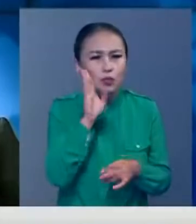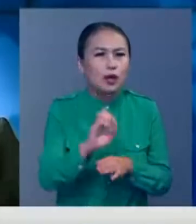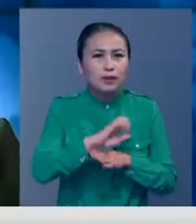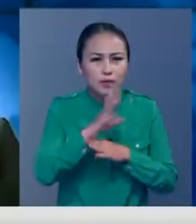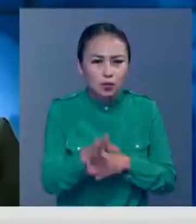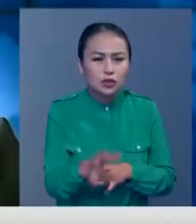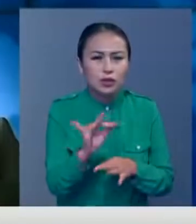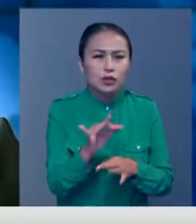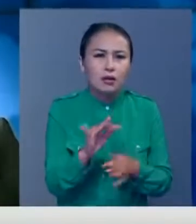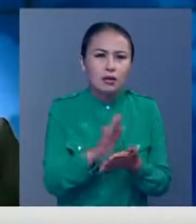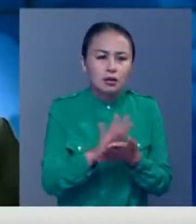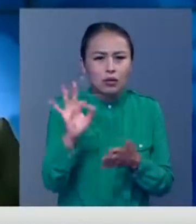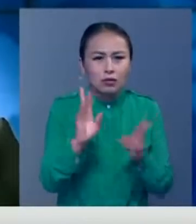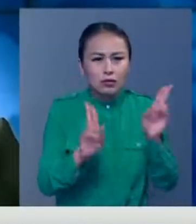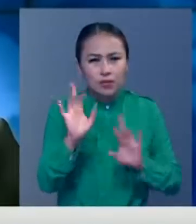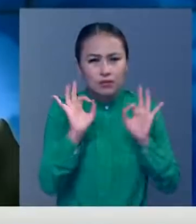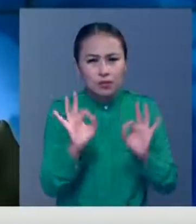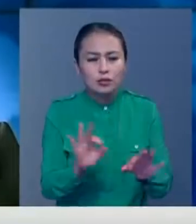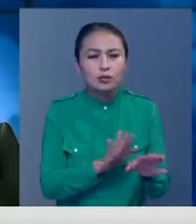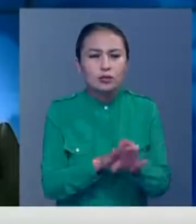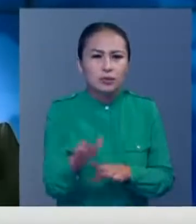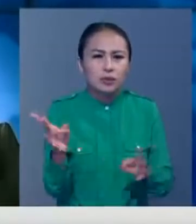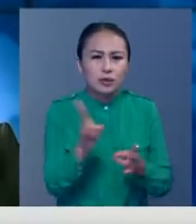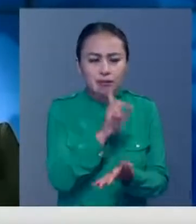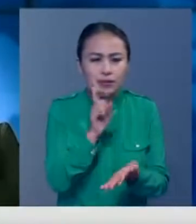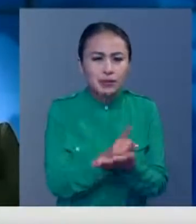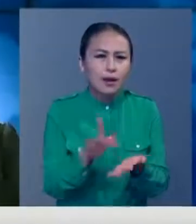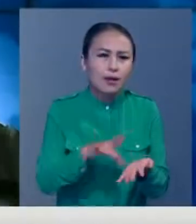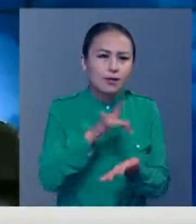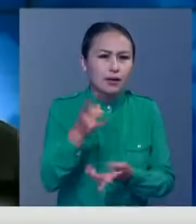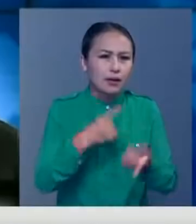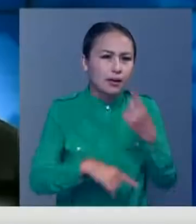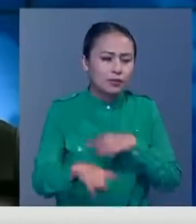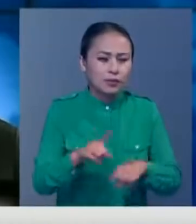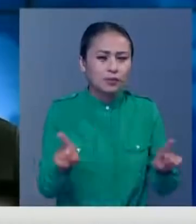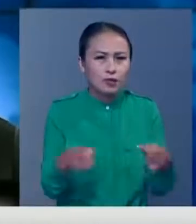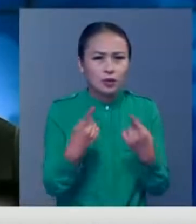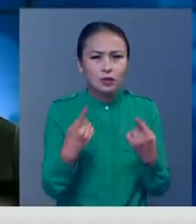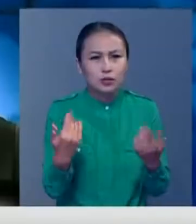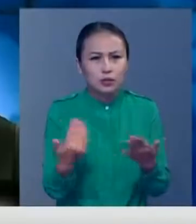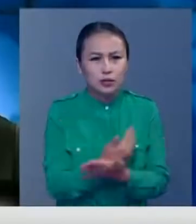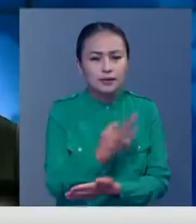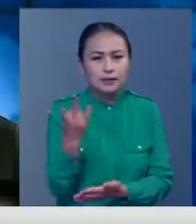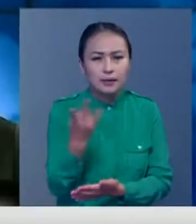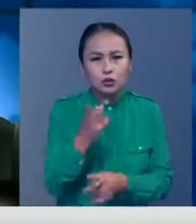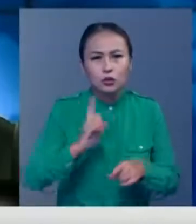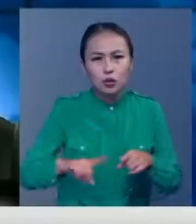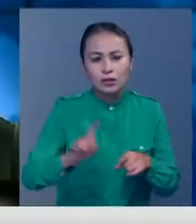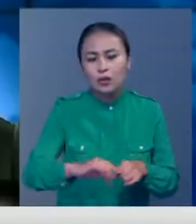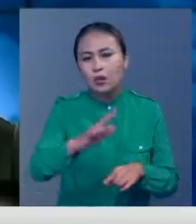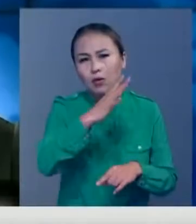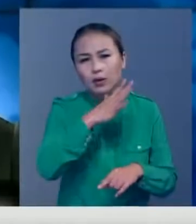және санитарлық ережелердің орындалуында назарда ұстау қажет. Қала қалпы мен құрылымын өзгертетін уақыт жетті. Алдағы уақытта